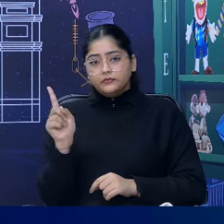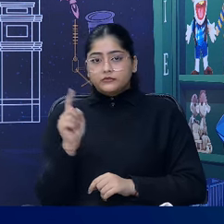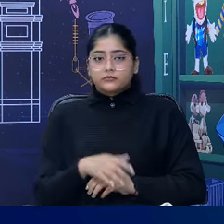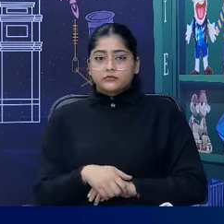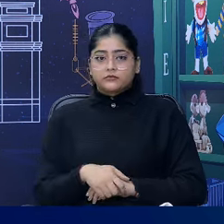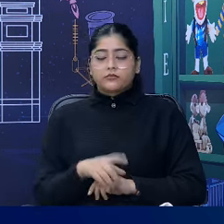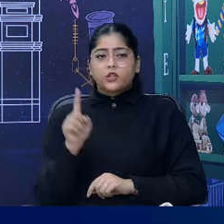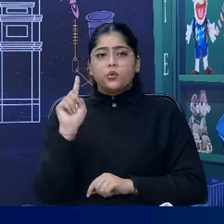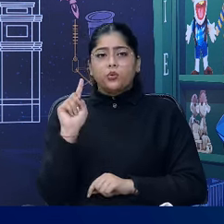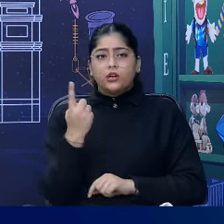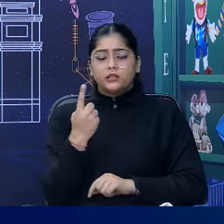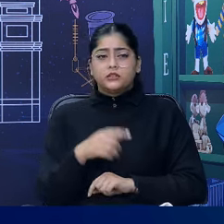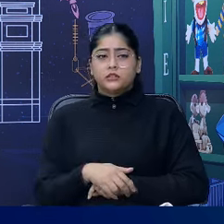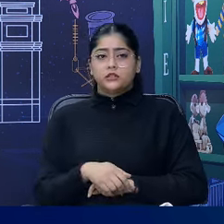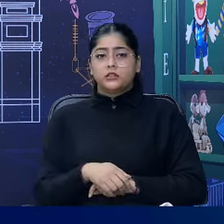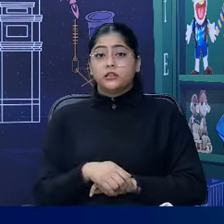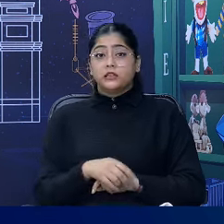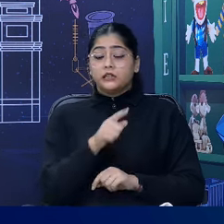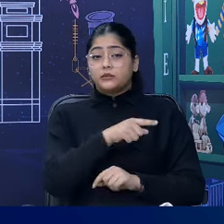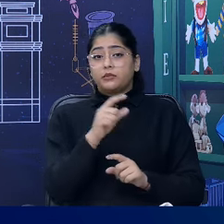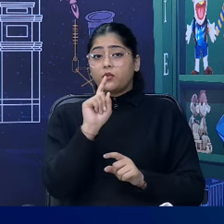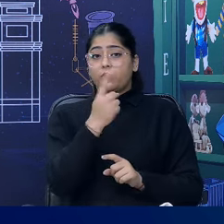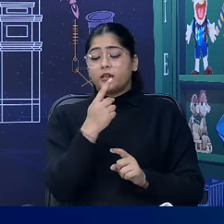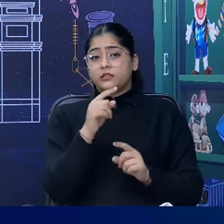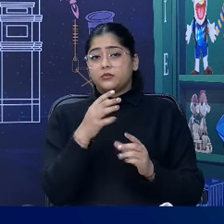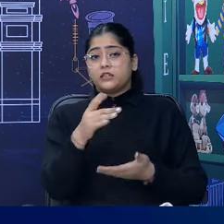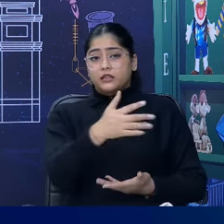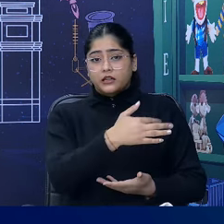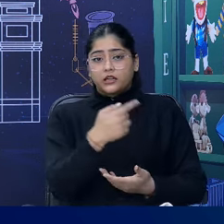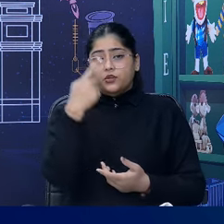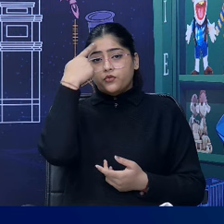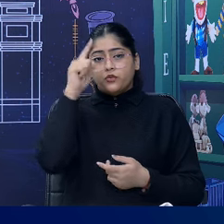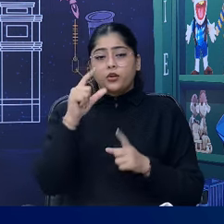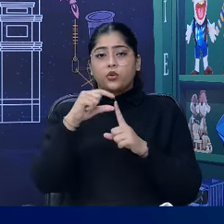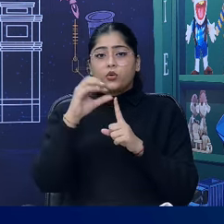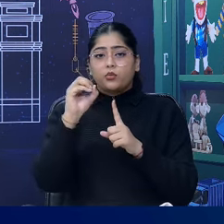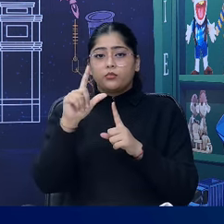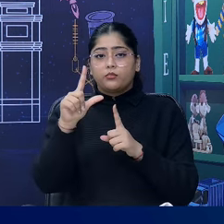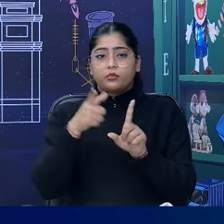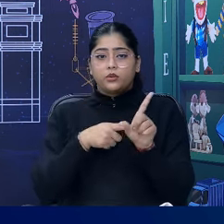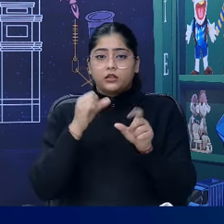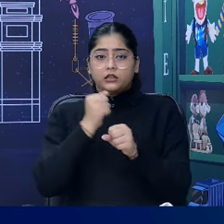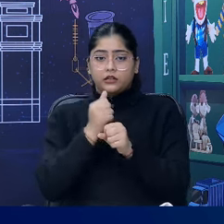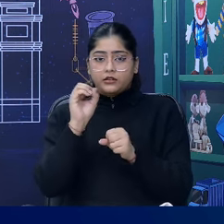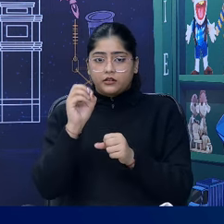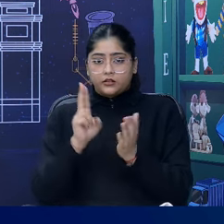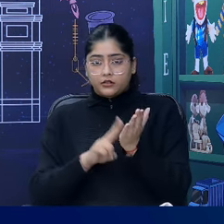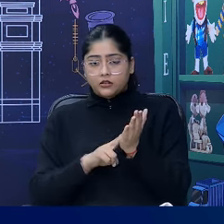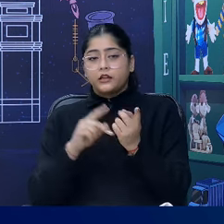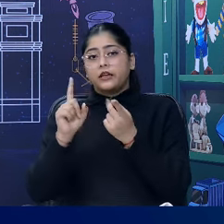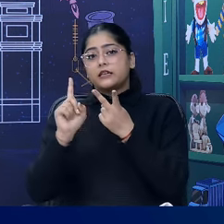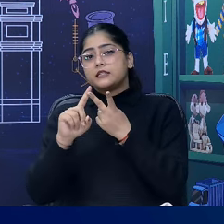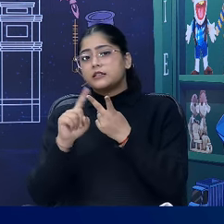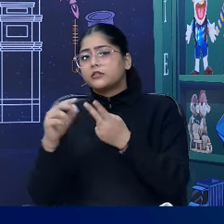बेटा. फर्स्ट वन इज़ द कलेक्शन ऑफ पॉलीगन्स. सेकंड पिक्चर में आप देख पा रहे हैं कलेक्शन ऑफ फ्रूट्स